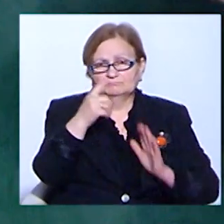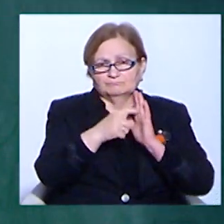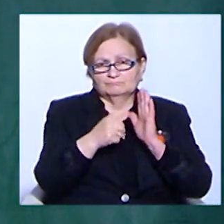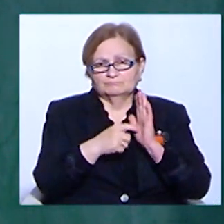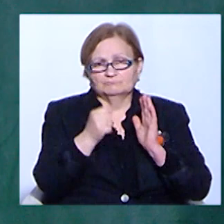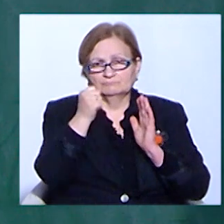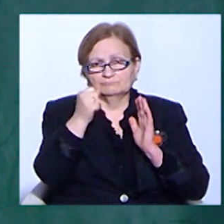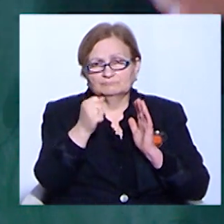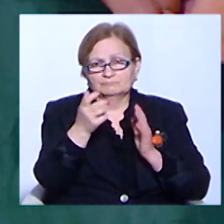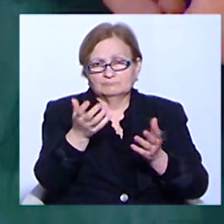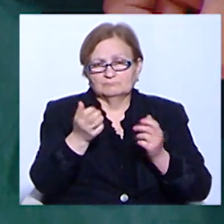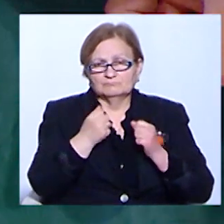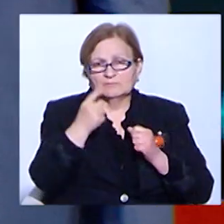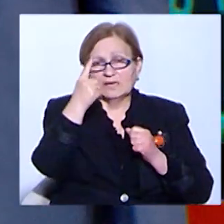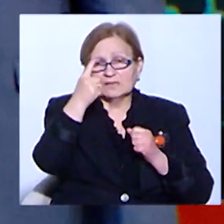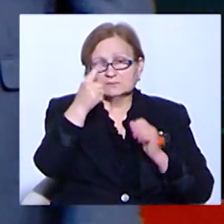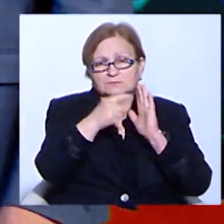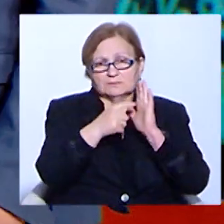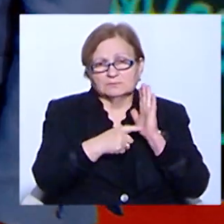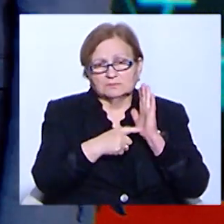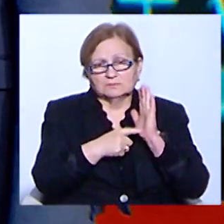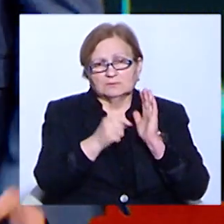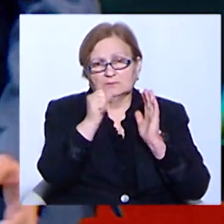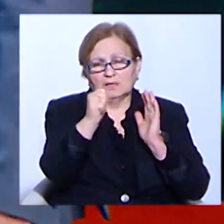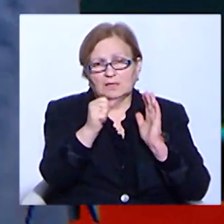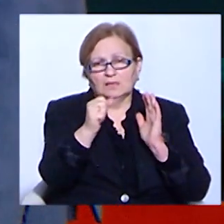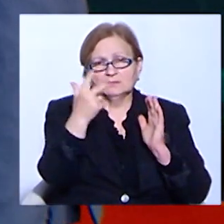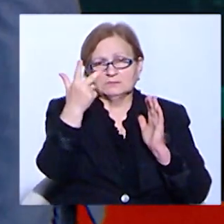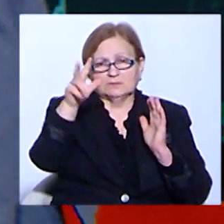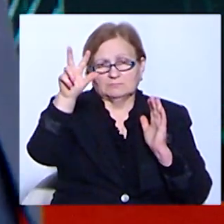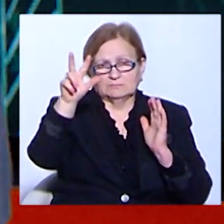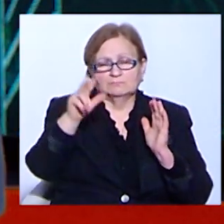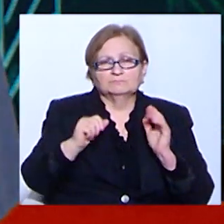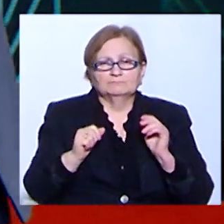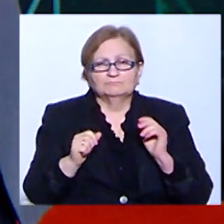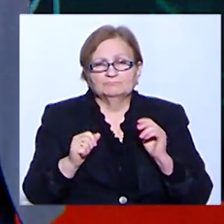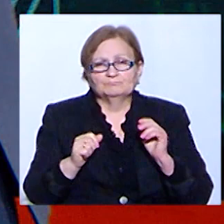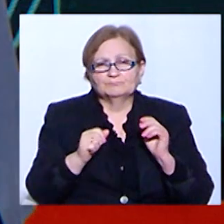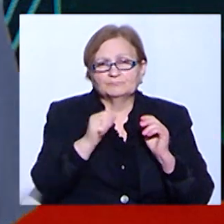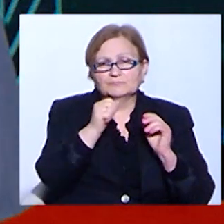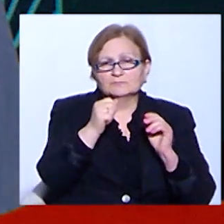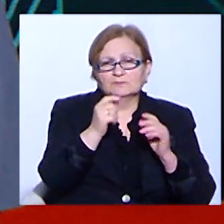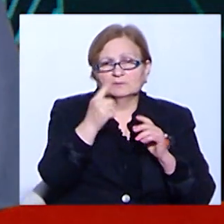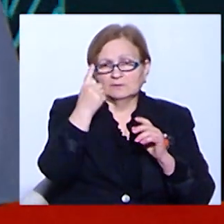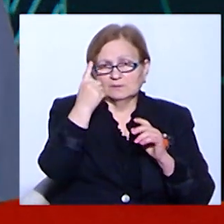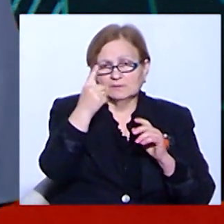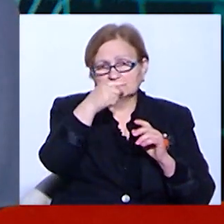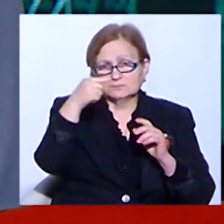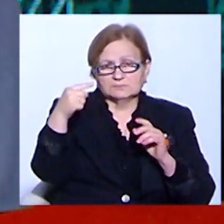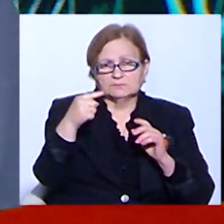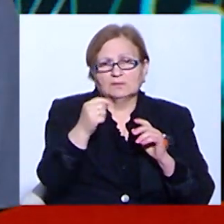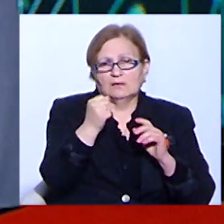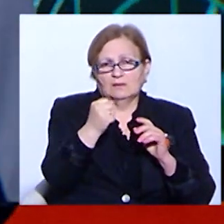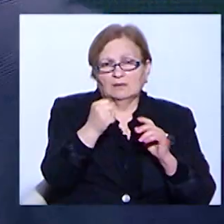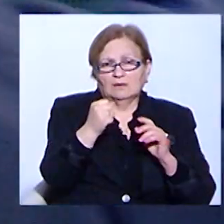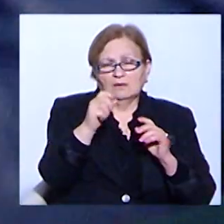7 ხარისხზე ჩვენ ვიღებთ ერთ გაყოფილ ა კუბში, ანუ ამ 3 ხარისხში. ესე იგი ახ ხარისხად -3 არის e ა